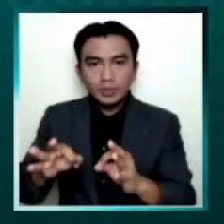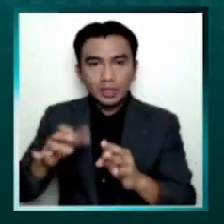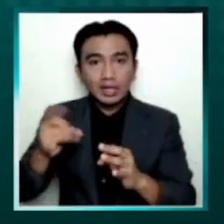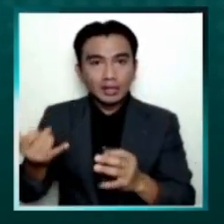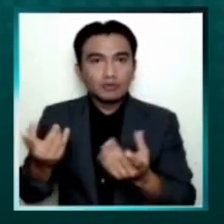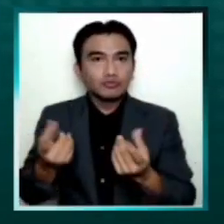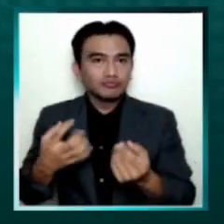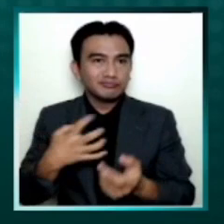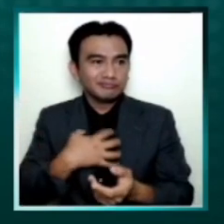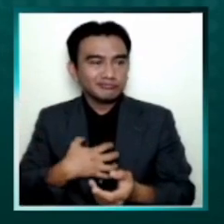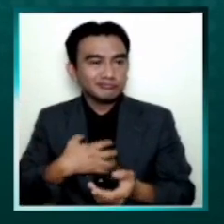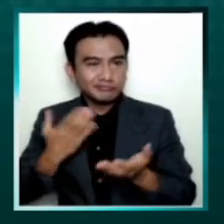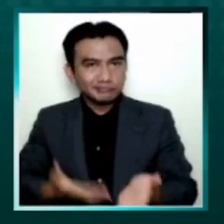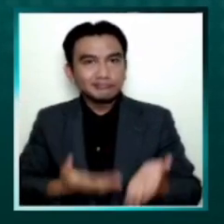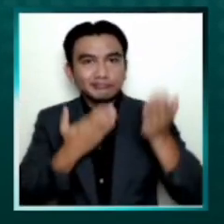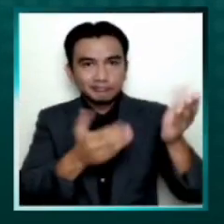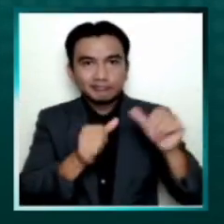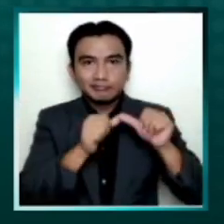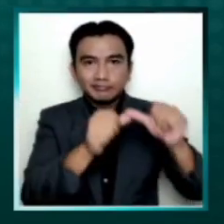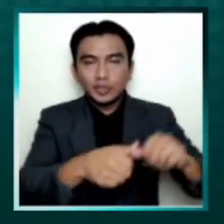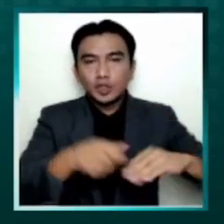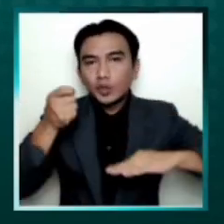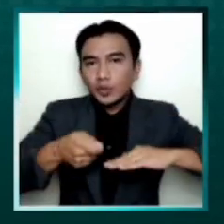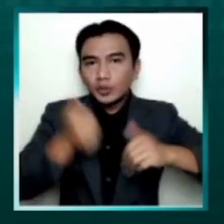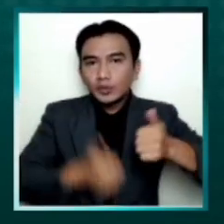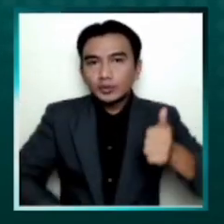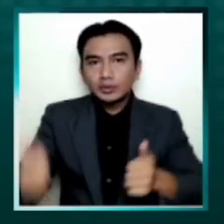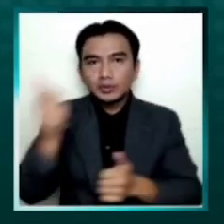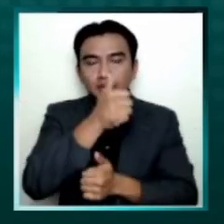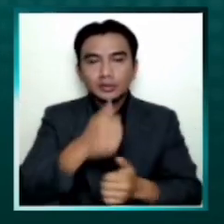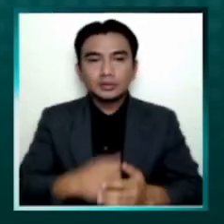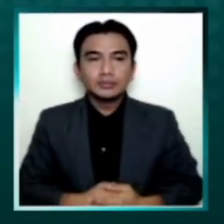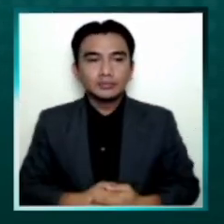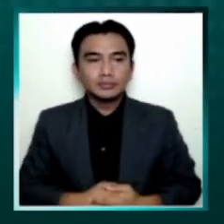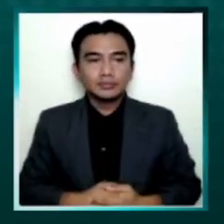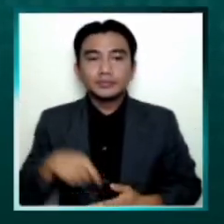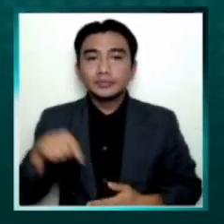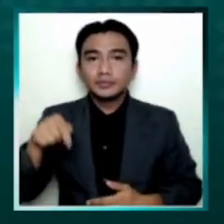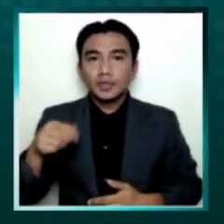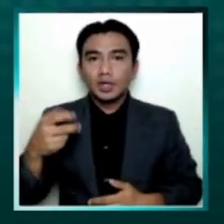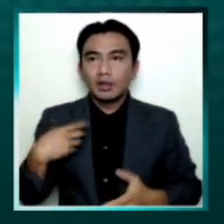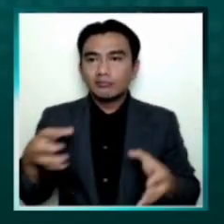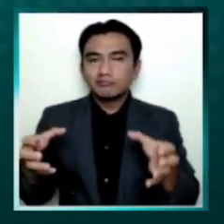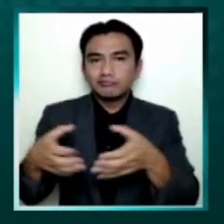ni Attorney Ted Te na isa sa mga counsel para sa mga petitioner, hindi